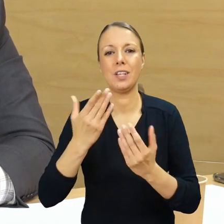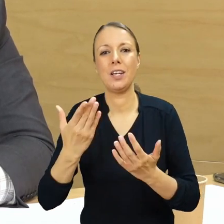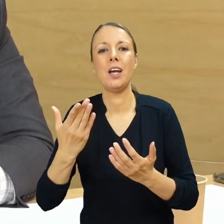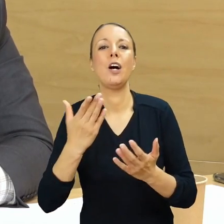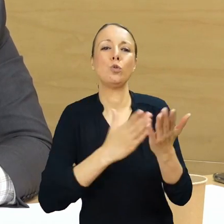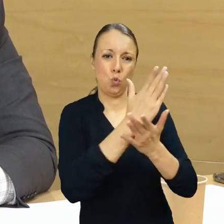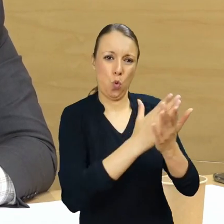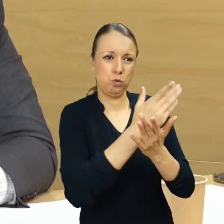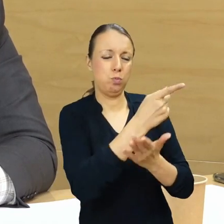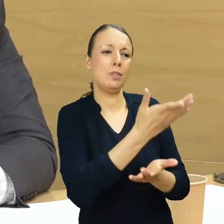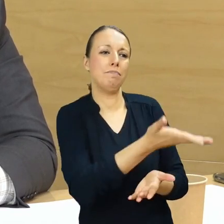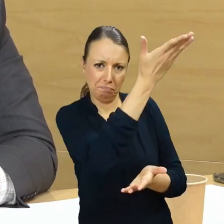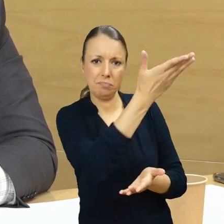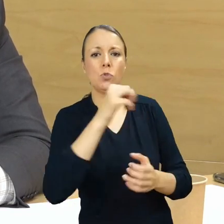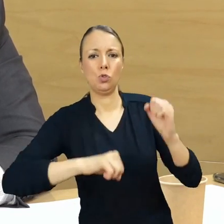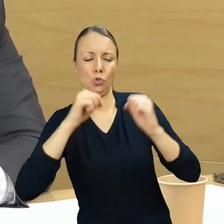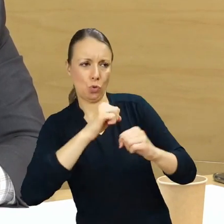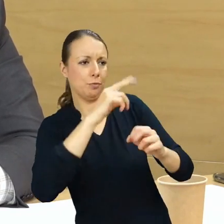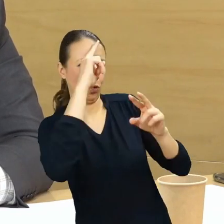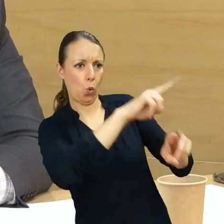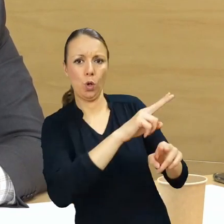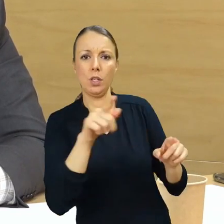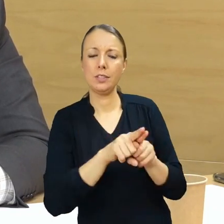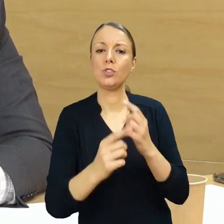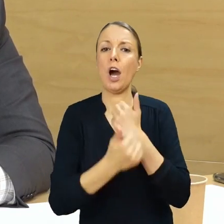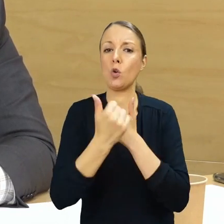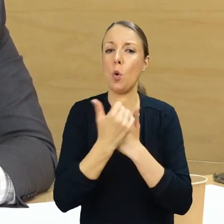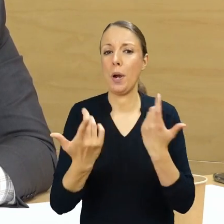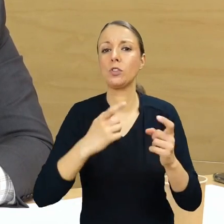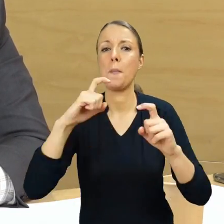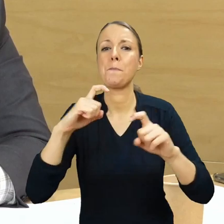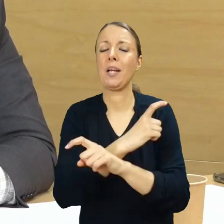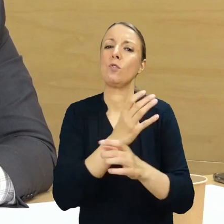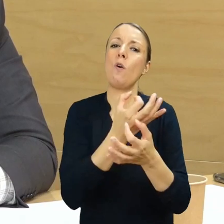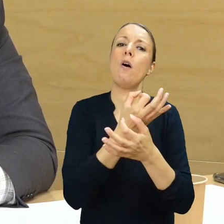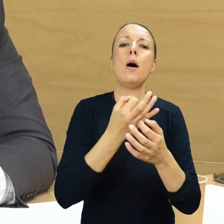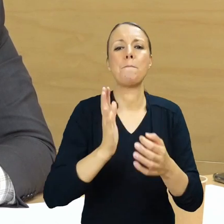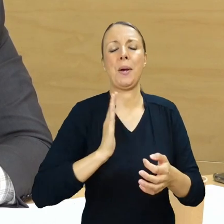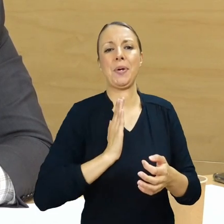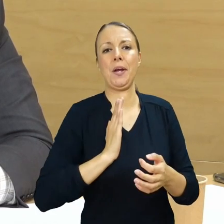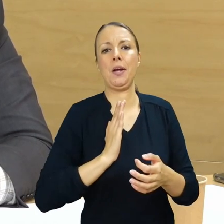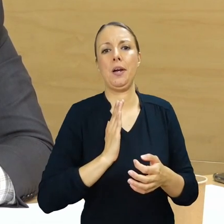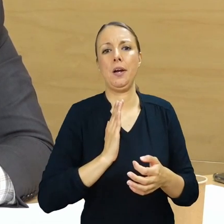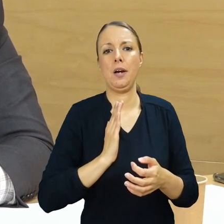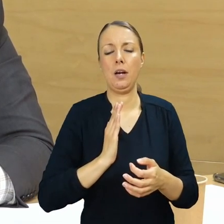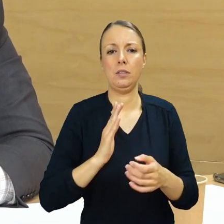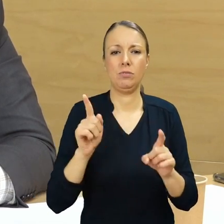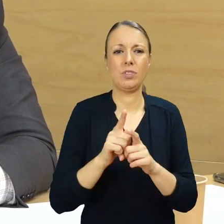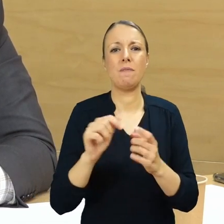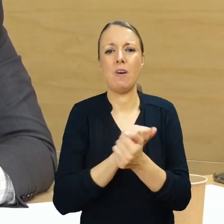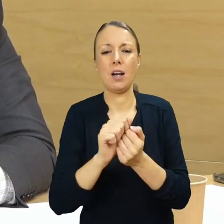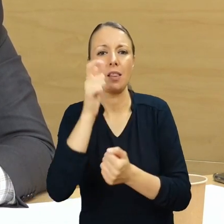i argumentowania, że bezpieczeństwo państwa, wojna z terroryzmem, fakt, żeby przestępcy nie